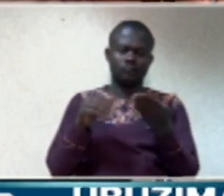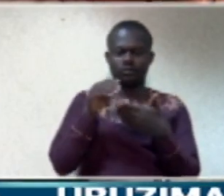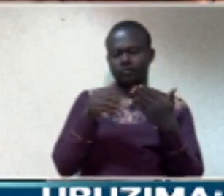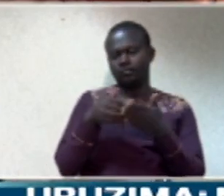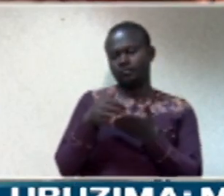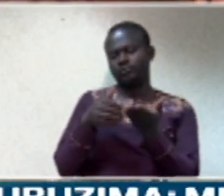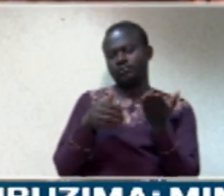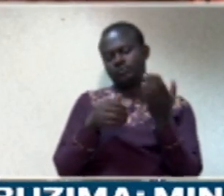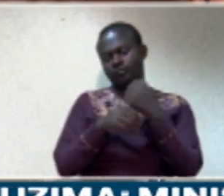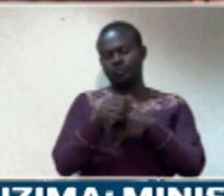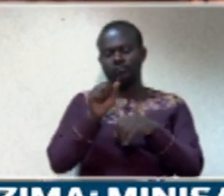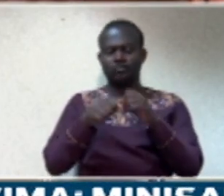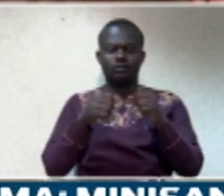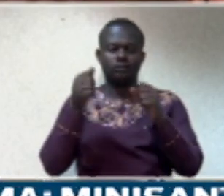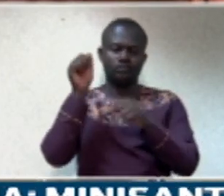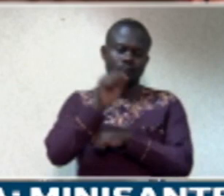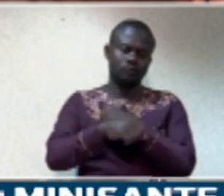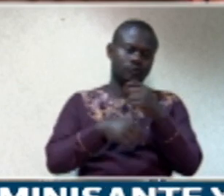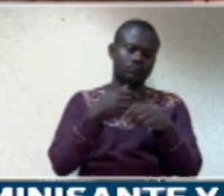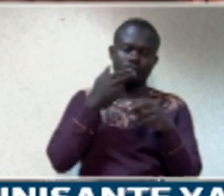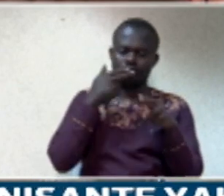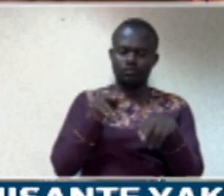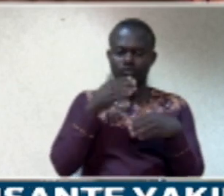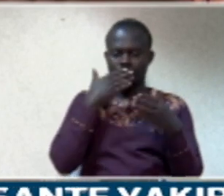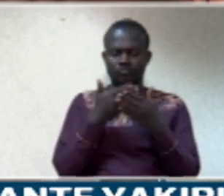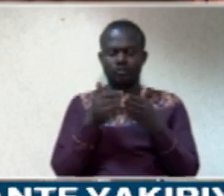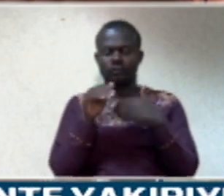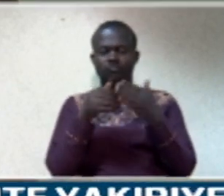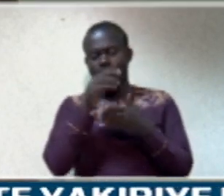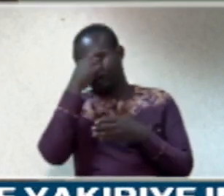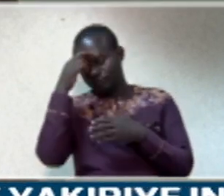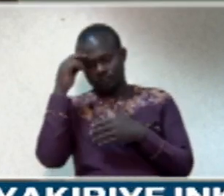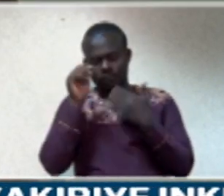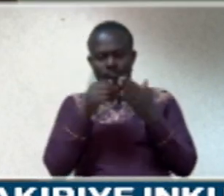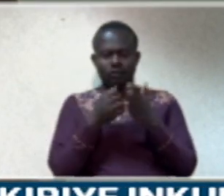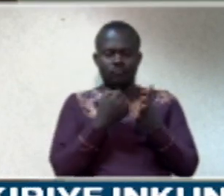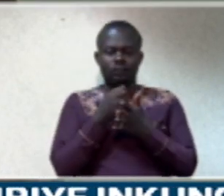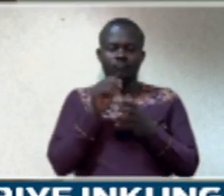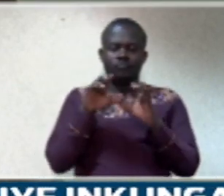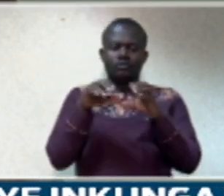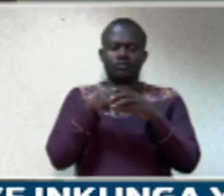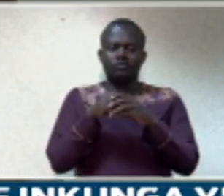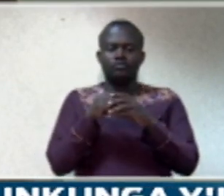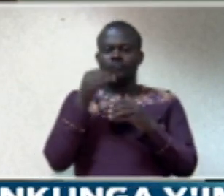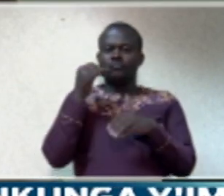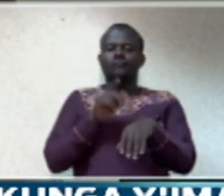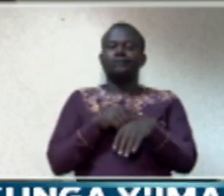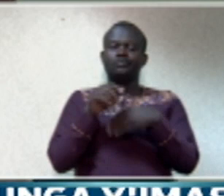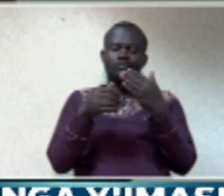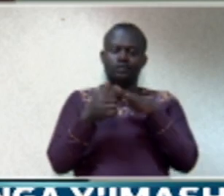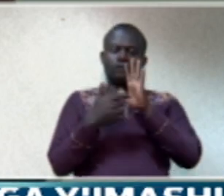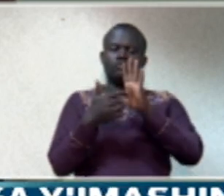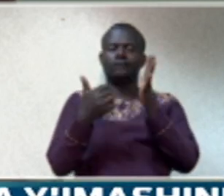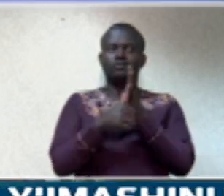ngo nyine imirimo irusheho kugenda neza indi mpamvu ishobora gutuma hajyaho komisiyo ihureho n'imitwe yombi ni igihe hagaragaye ikibazo